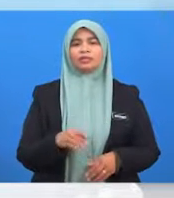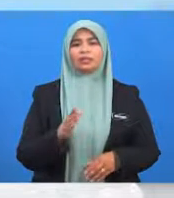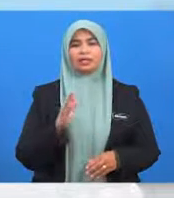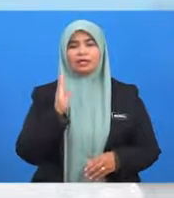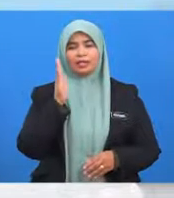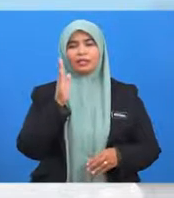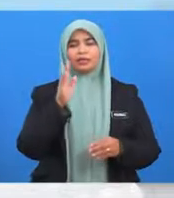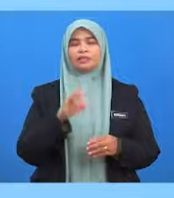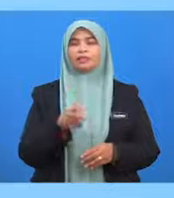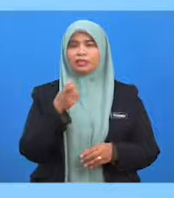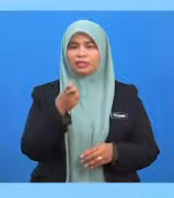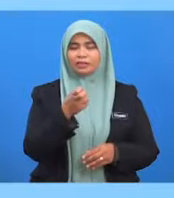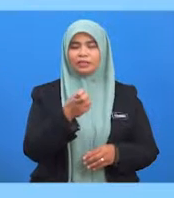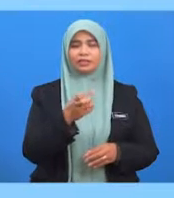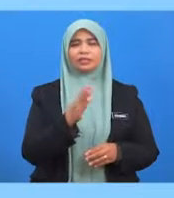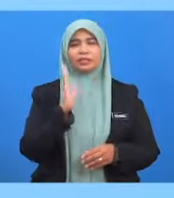xylophone bergetar.